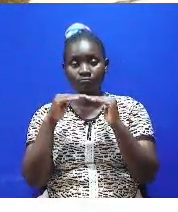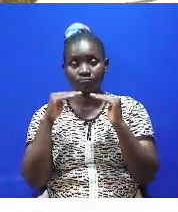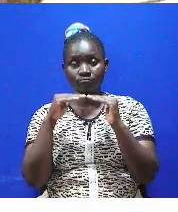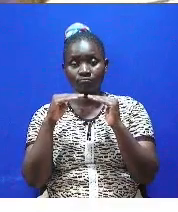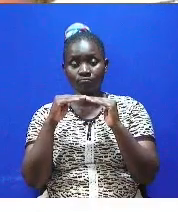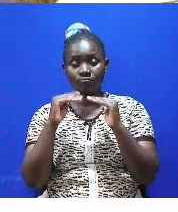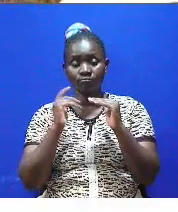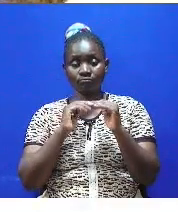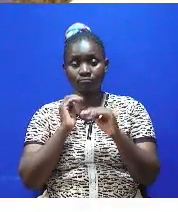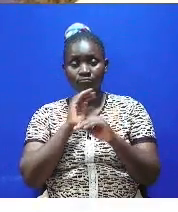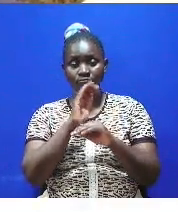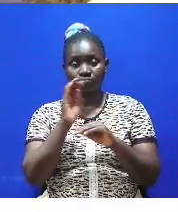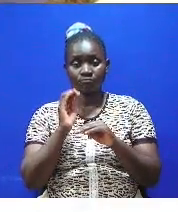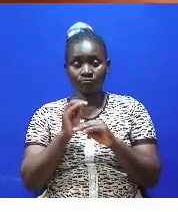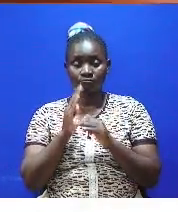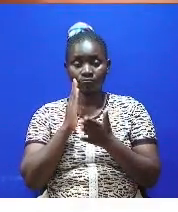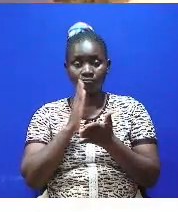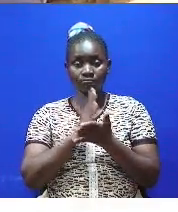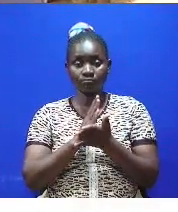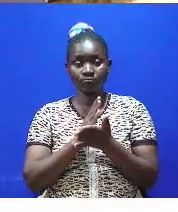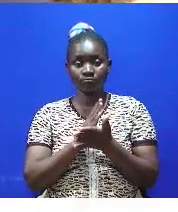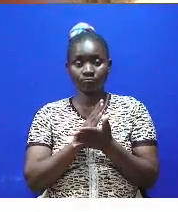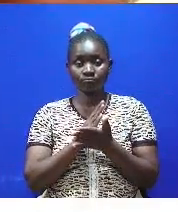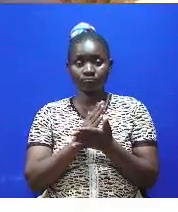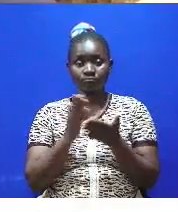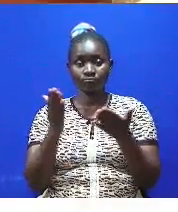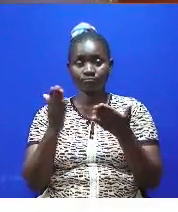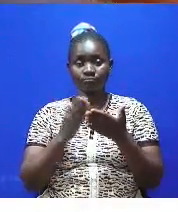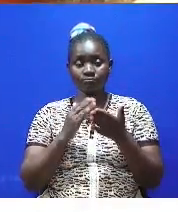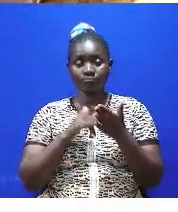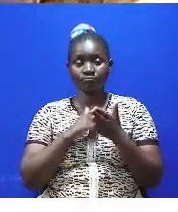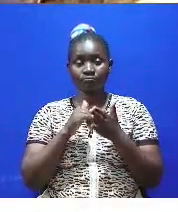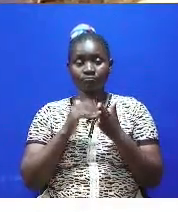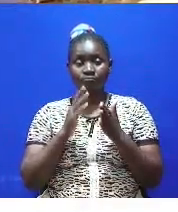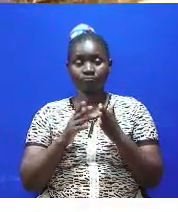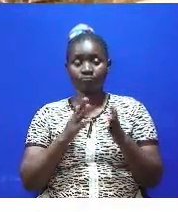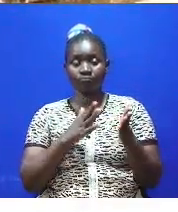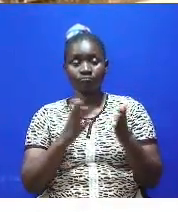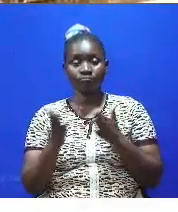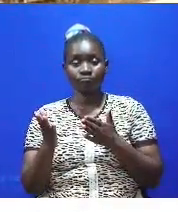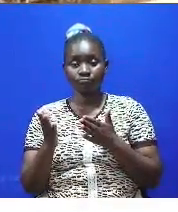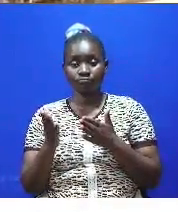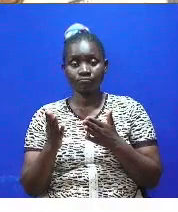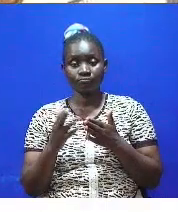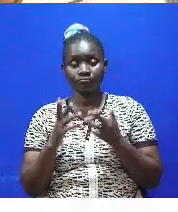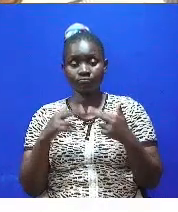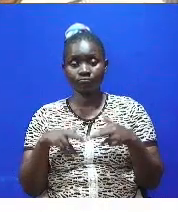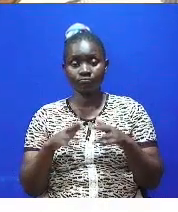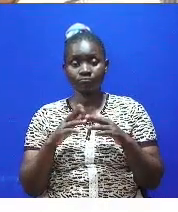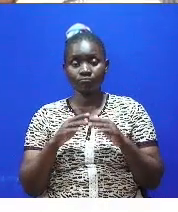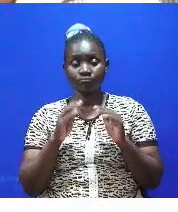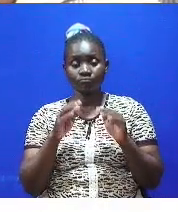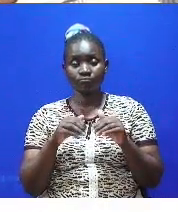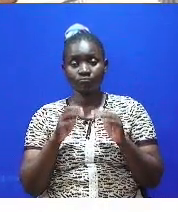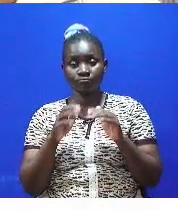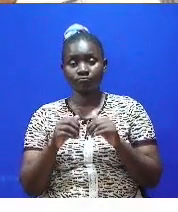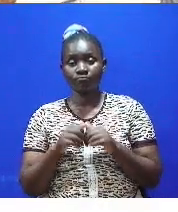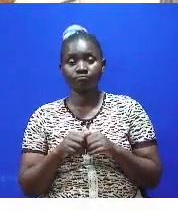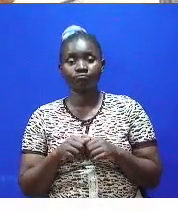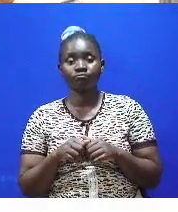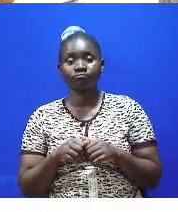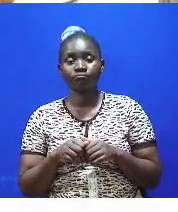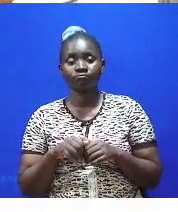kubori, atuwa po maena ima ki, nara entetu mwenjini upimete akabeka ibi gingi, akere pare koremu. Ege ntukio